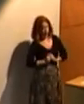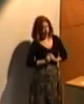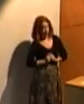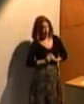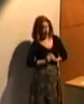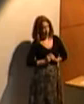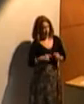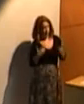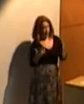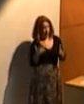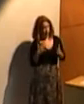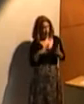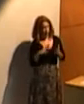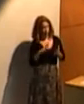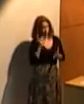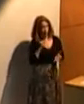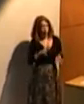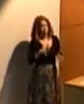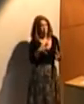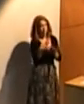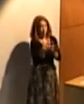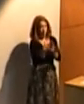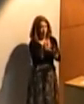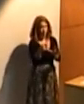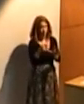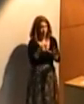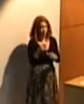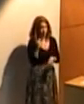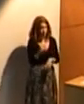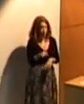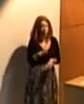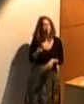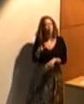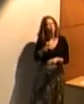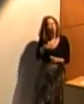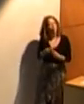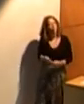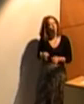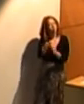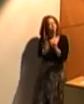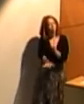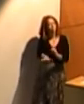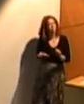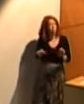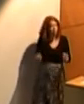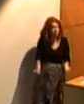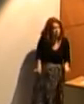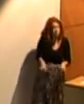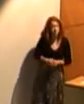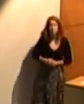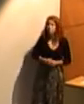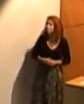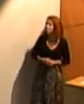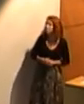1,3 humanisme quelconque pourra résoudre cette équation et je crois qu'effectivement le transhumanisme pour